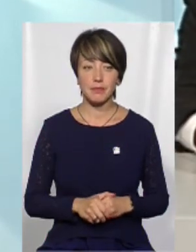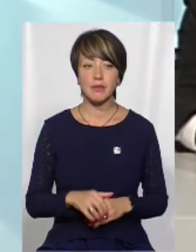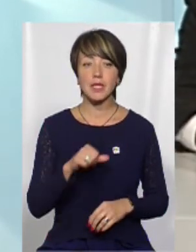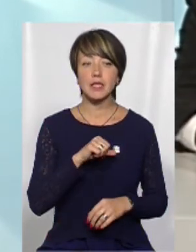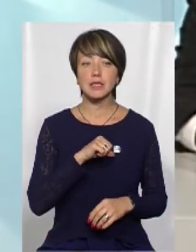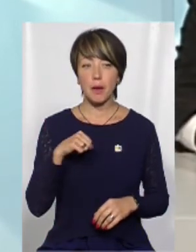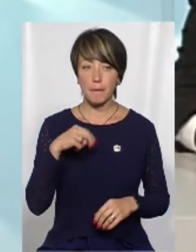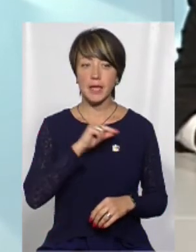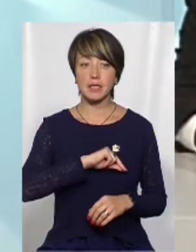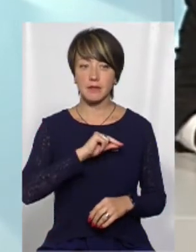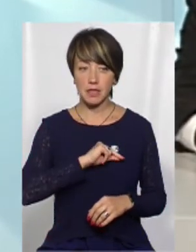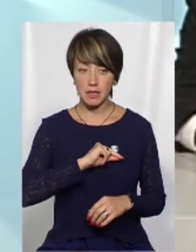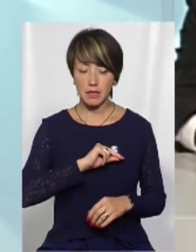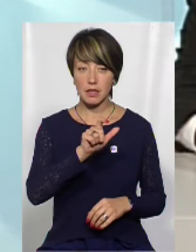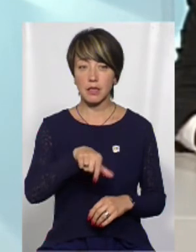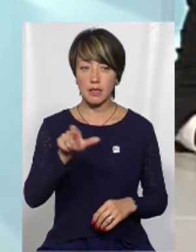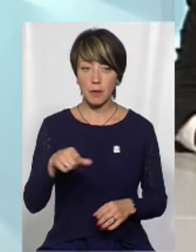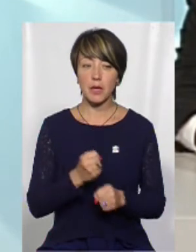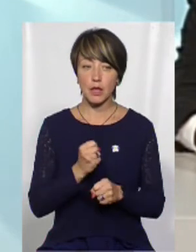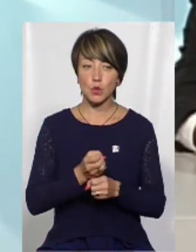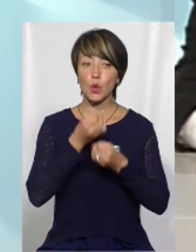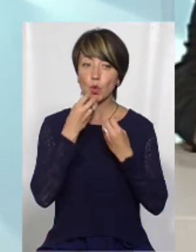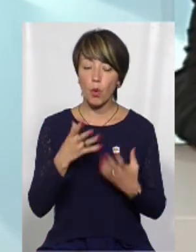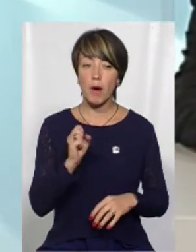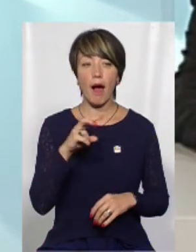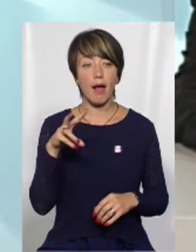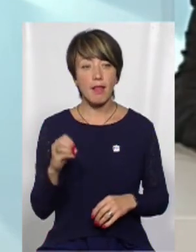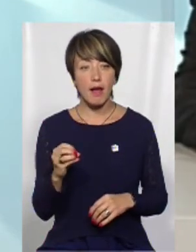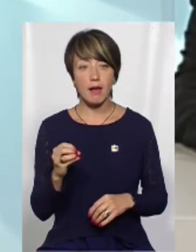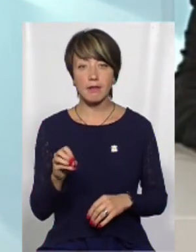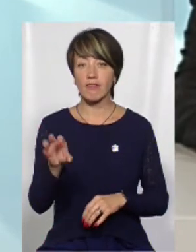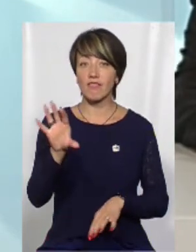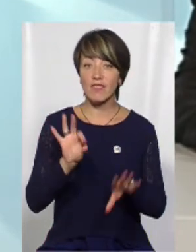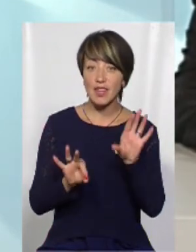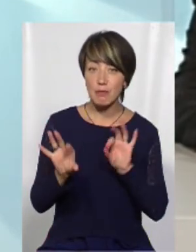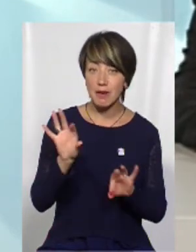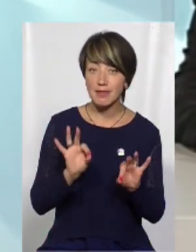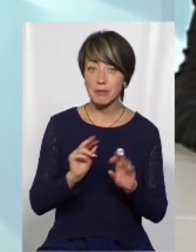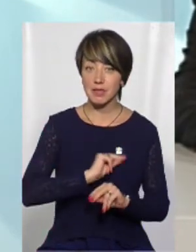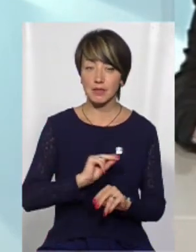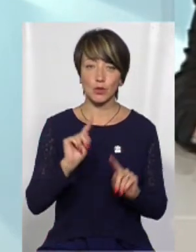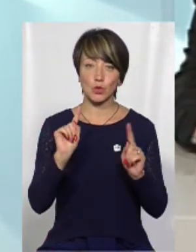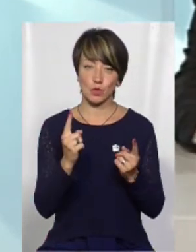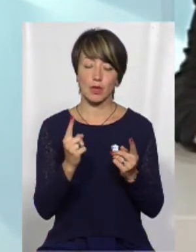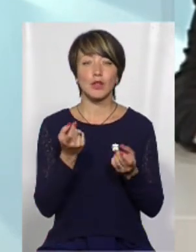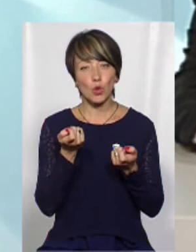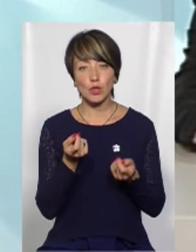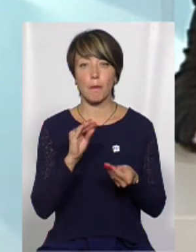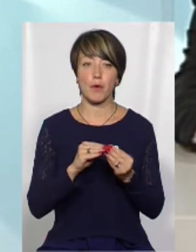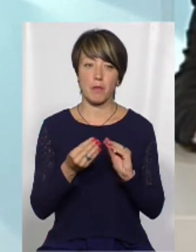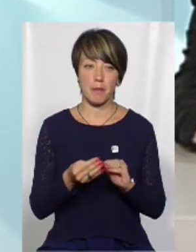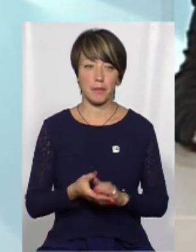сам персонал l'encadrement, qui est un peu plus difficile. Працює добре, але от взяти, найняти персонал – це трішки проблематично.